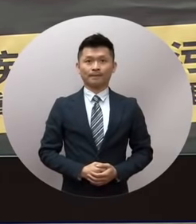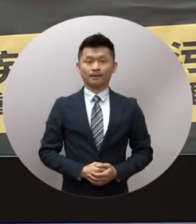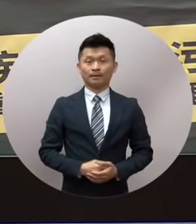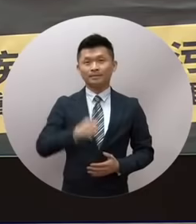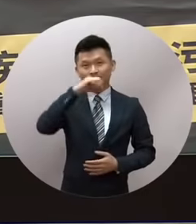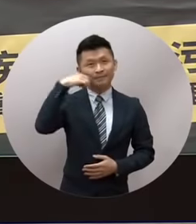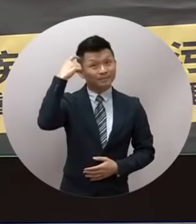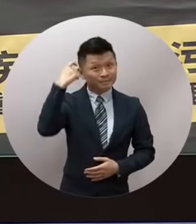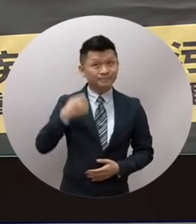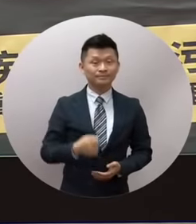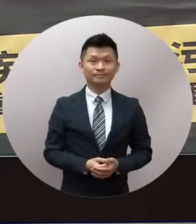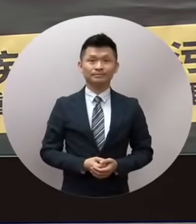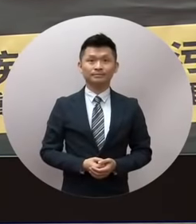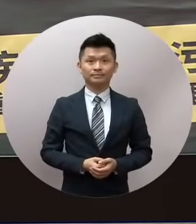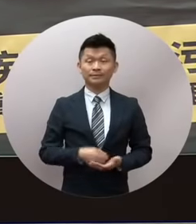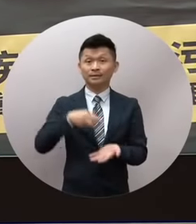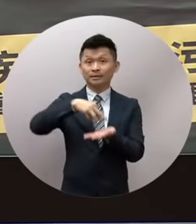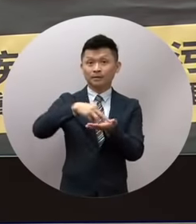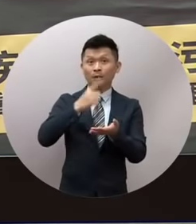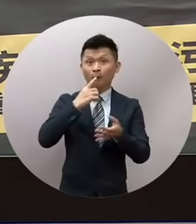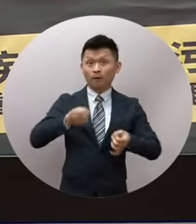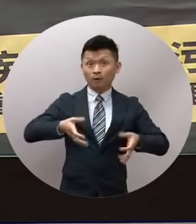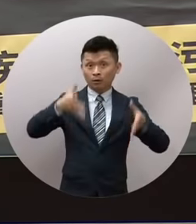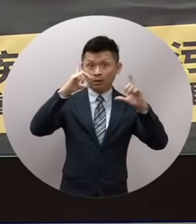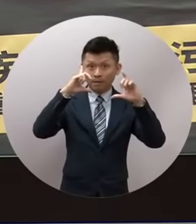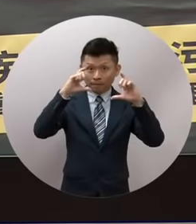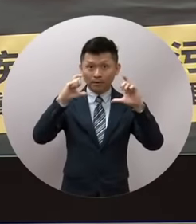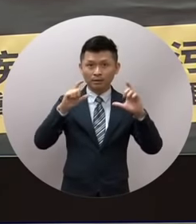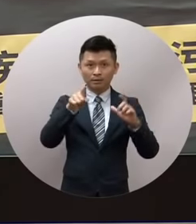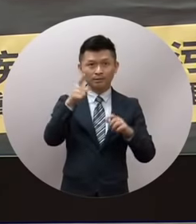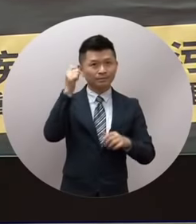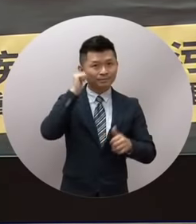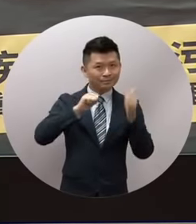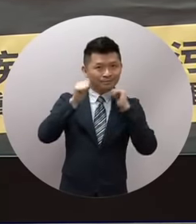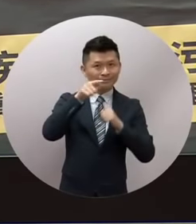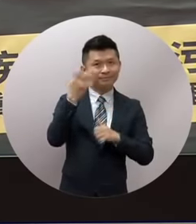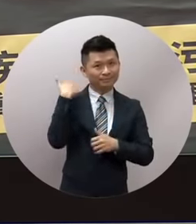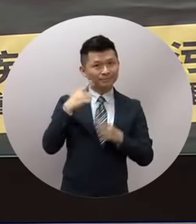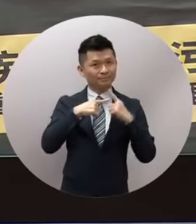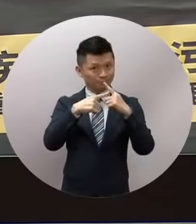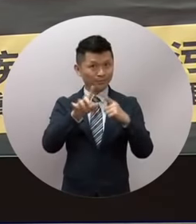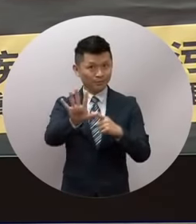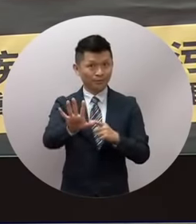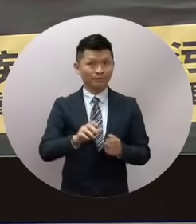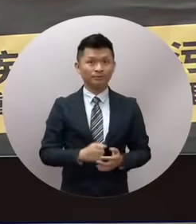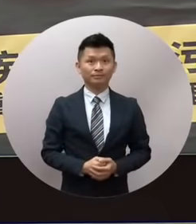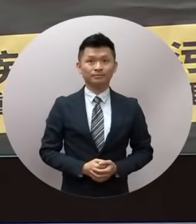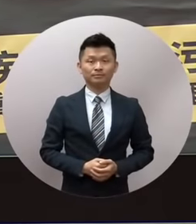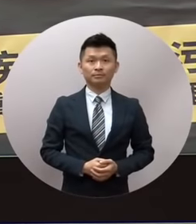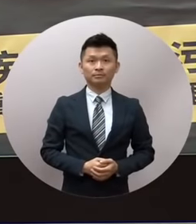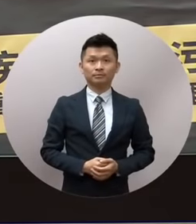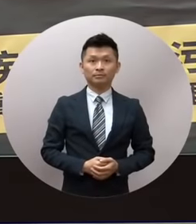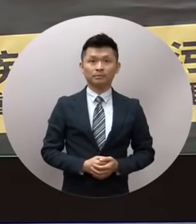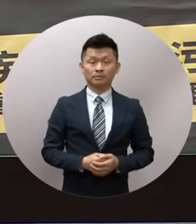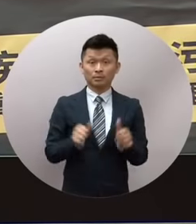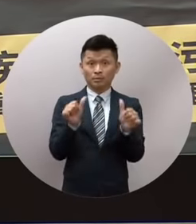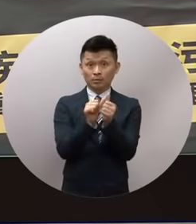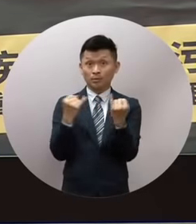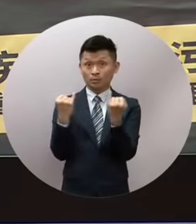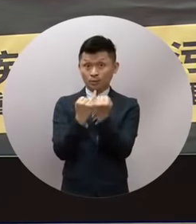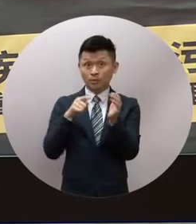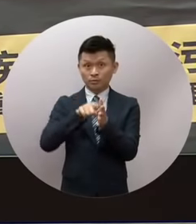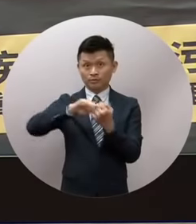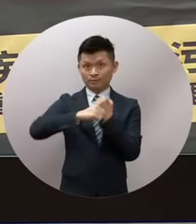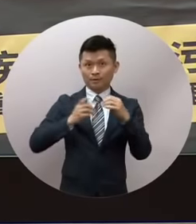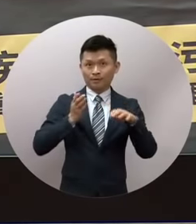好，不好意思，本来是一张西门町红楼的照片，不知道院长记不记得您曾经去过那边？ 曾经去过。 对，那因为